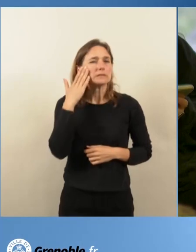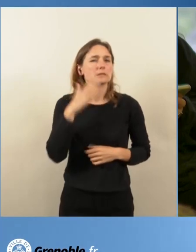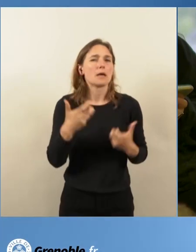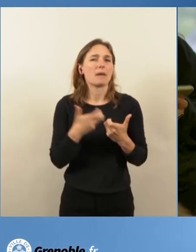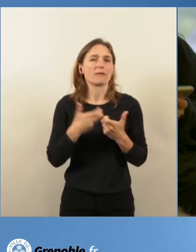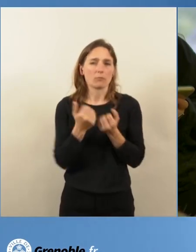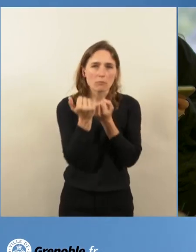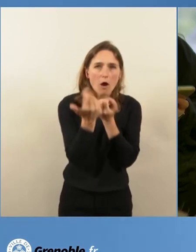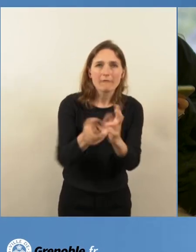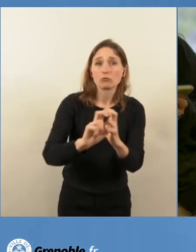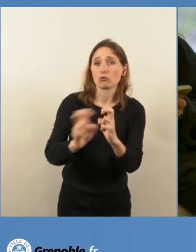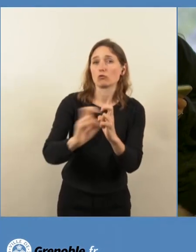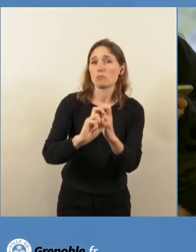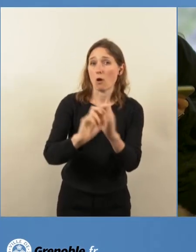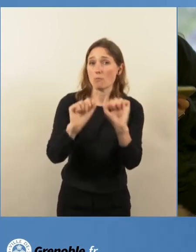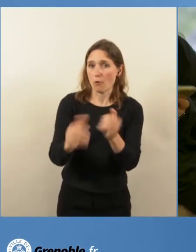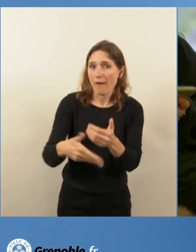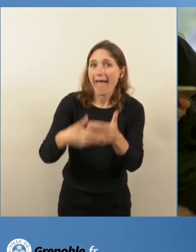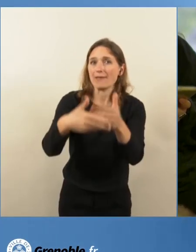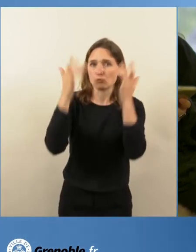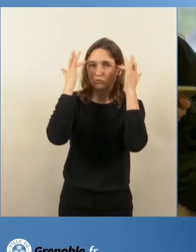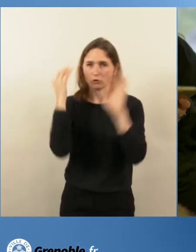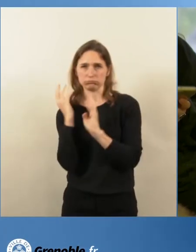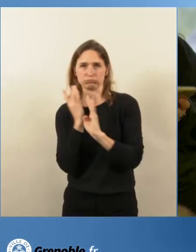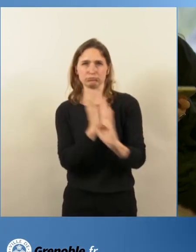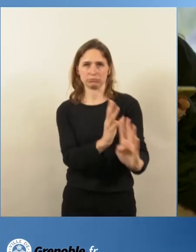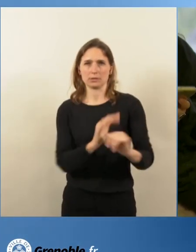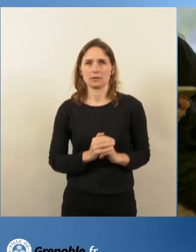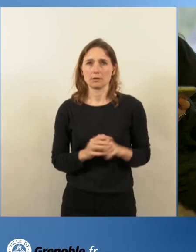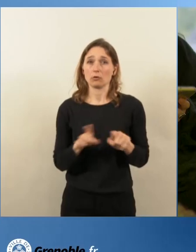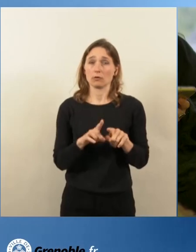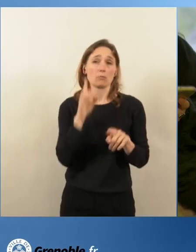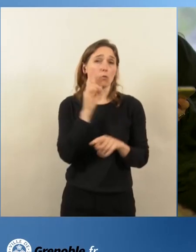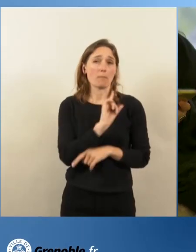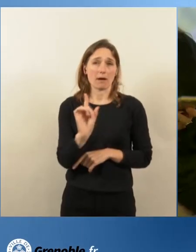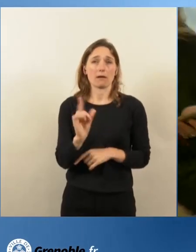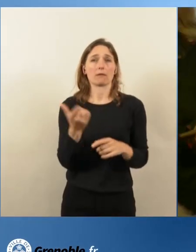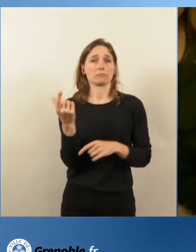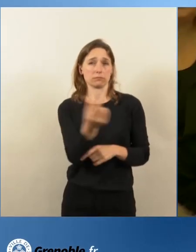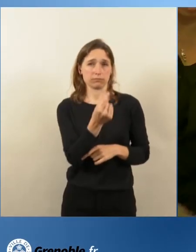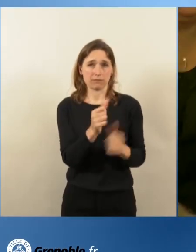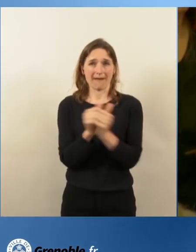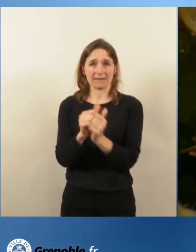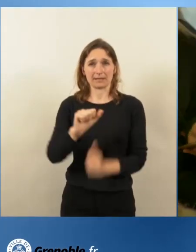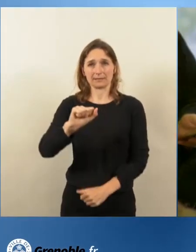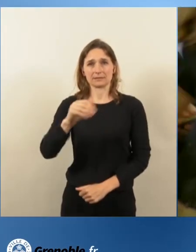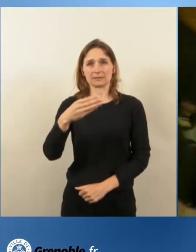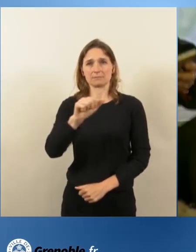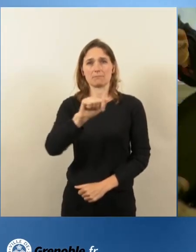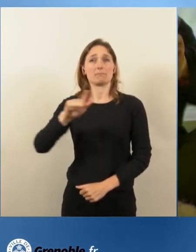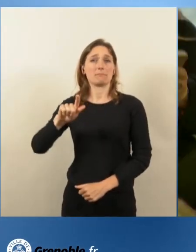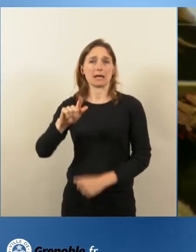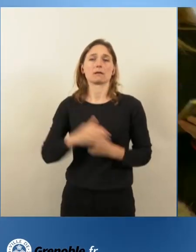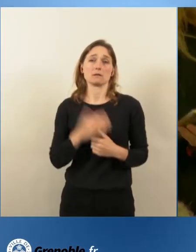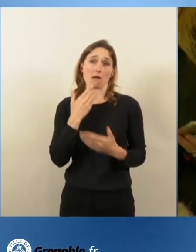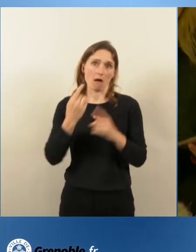l'offre de transport peut faciliter l'accès à la culture un travail avec le SMAG sur ces questions nous paraît indispensables